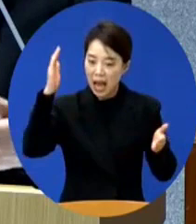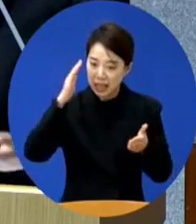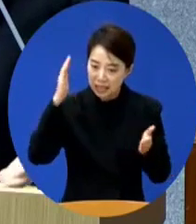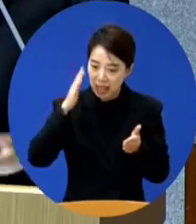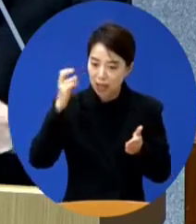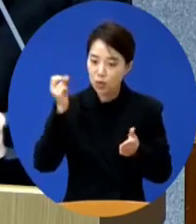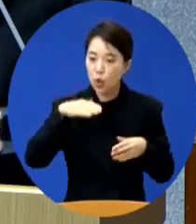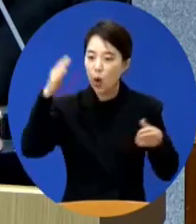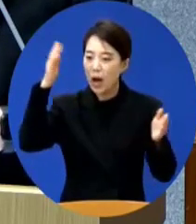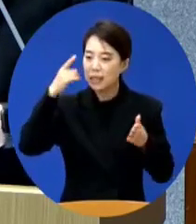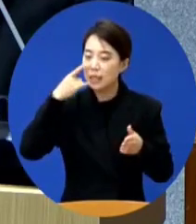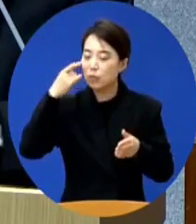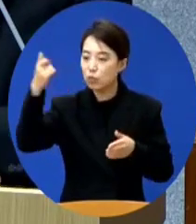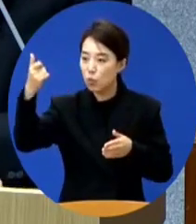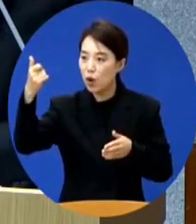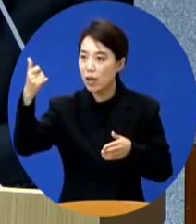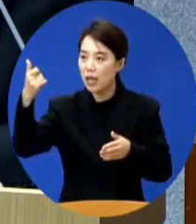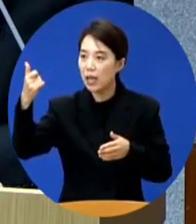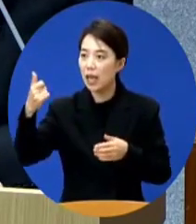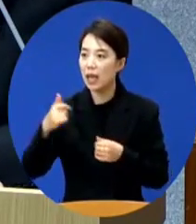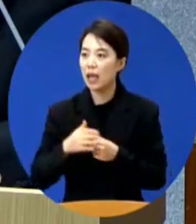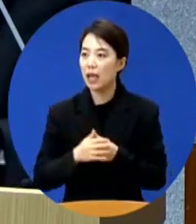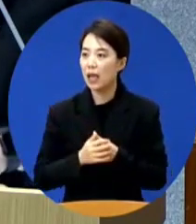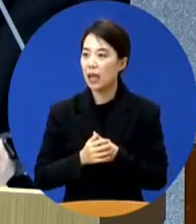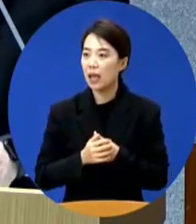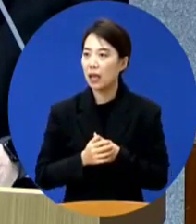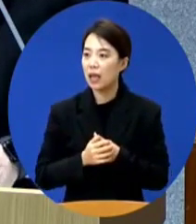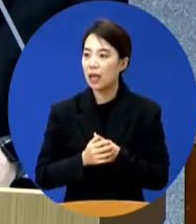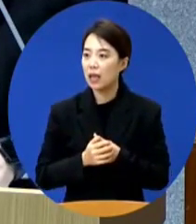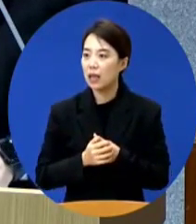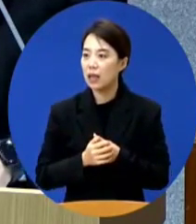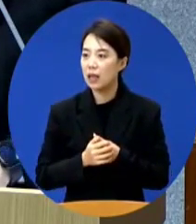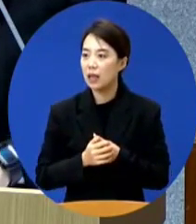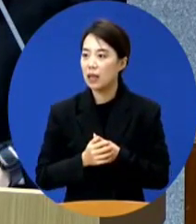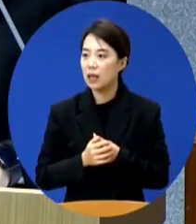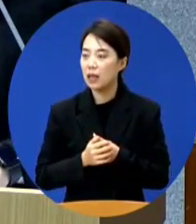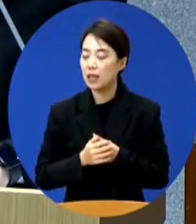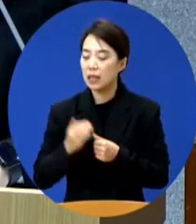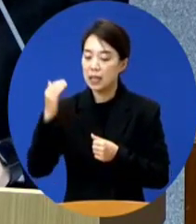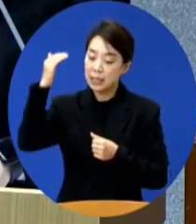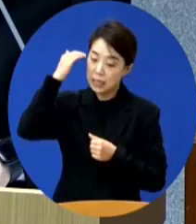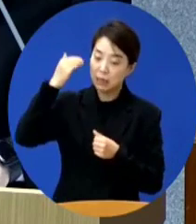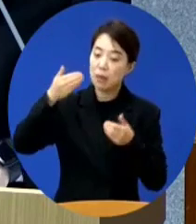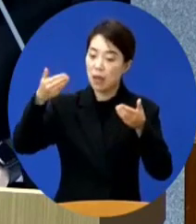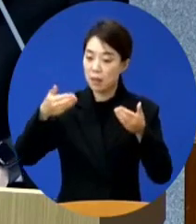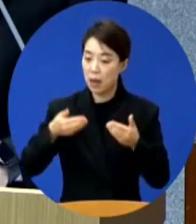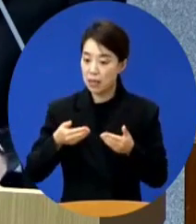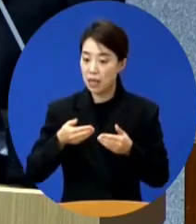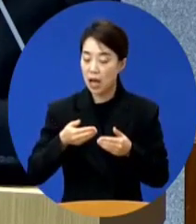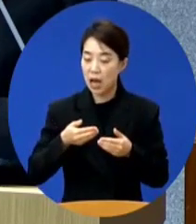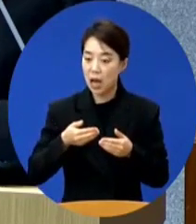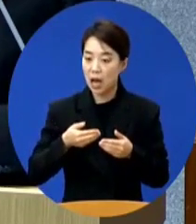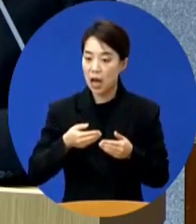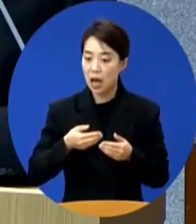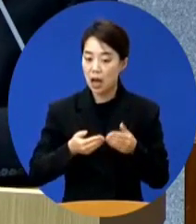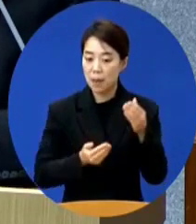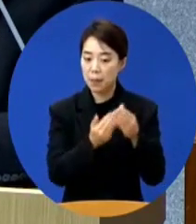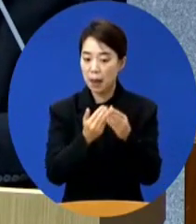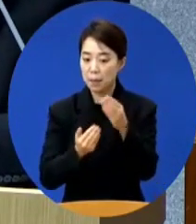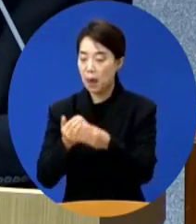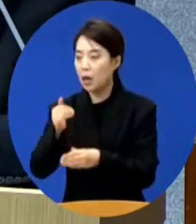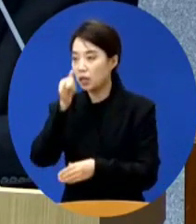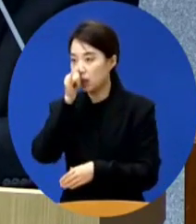선생님들이 학생의 부모로부터 이렇게 이제 부당하게 그 교권 침해를 당하는 경우가 굉장히 많이 발생하고 있습니다.